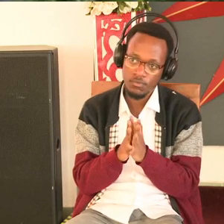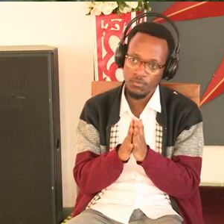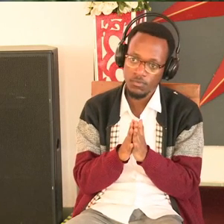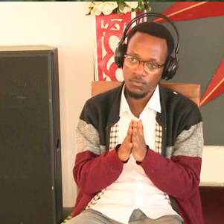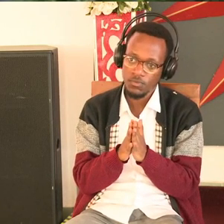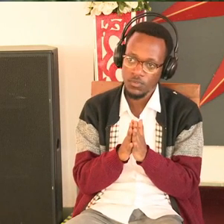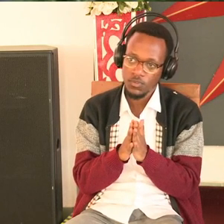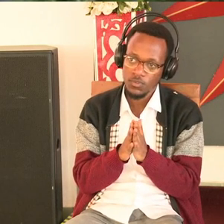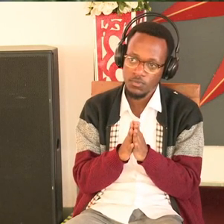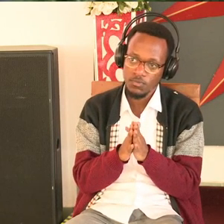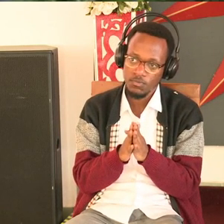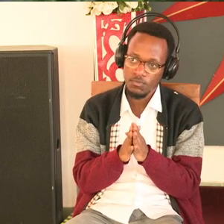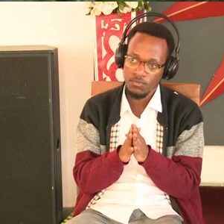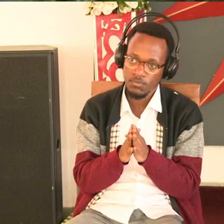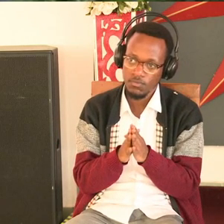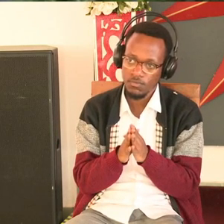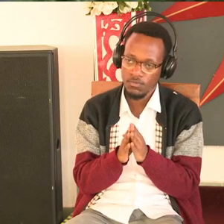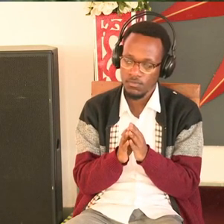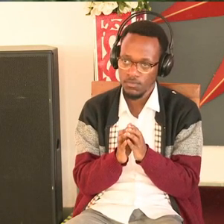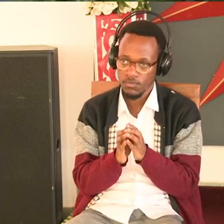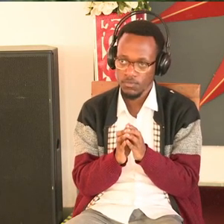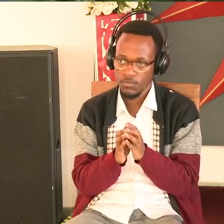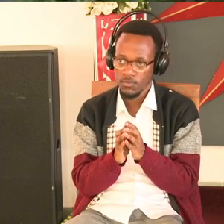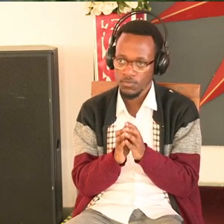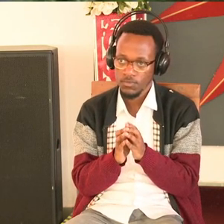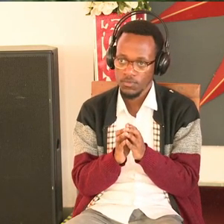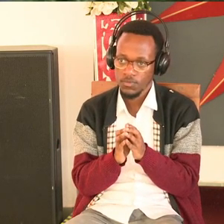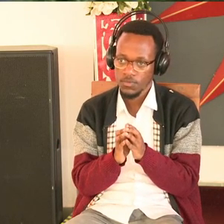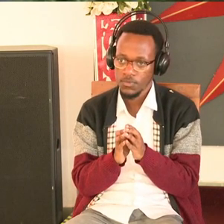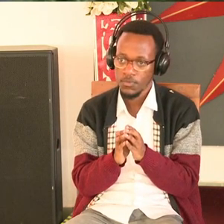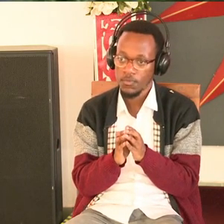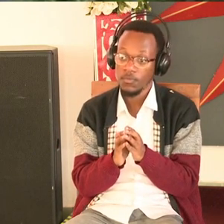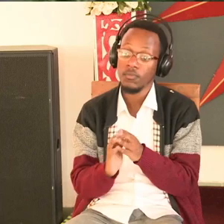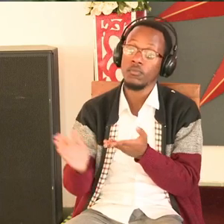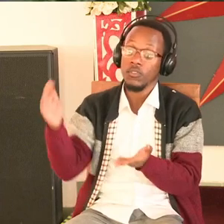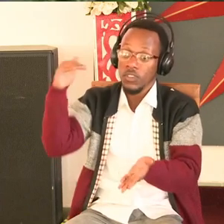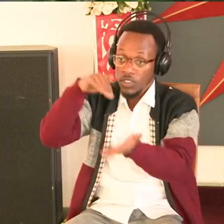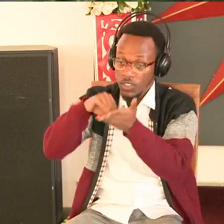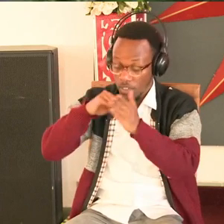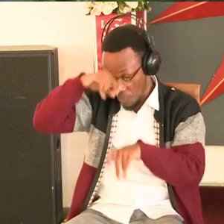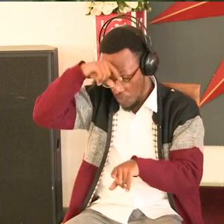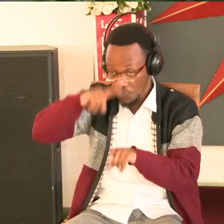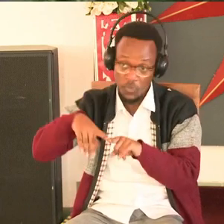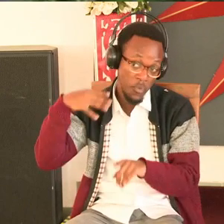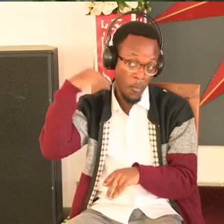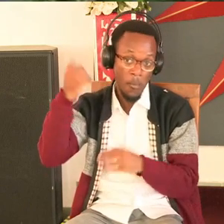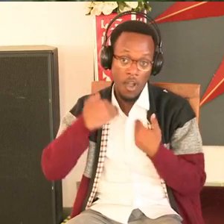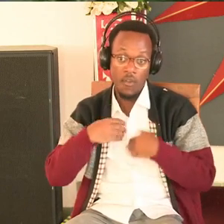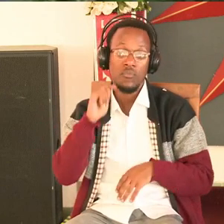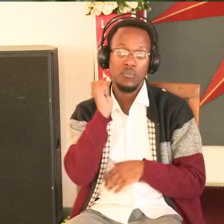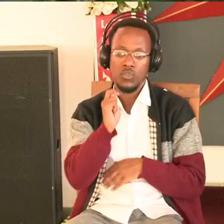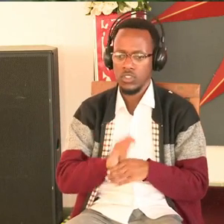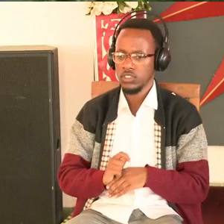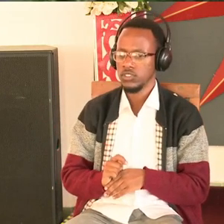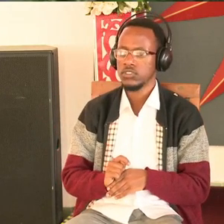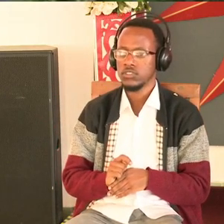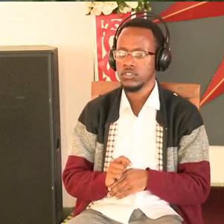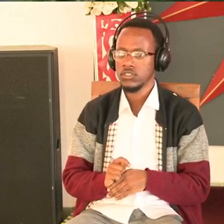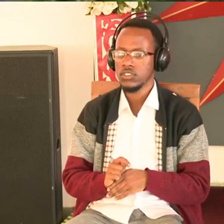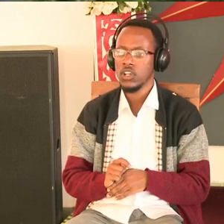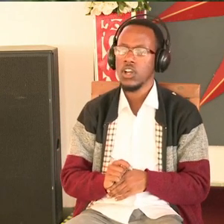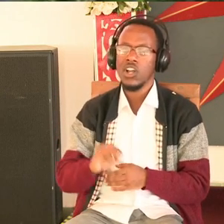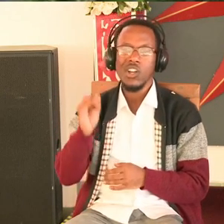uko ni nako Imana yampamagaye rwose nabyo ni ukuri kandi mwene data Branham nawe yarabihamirije ku itariki